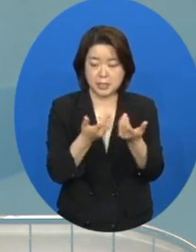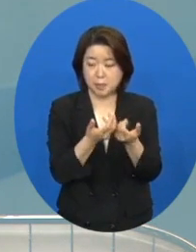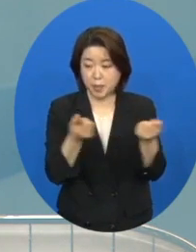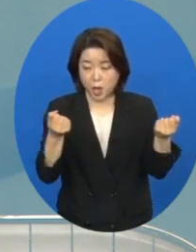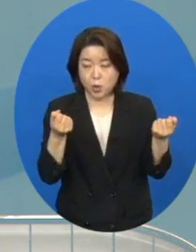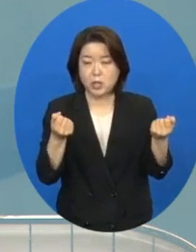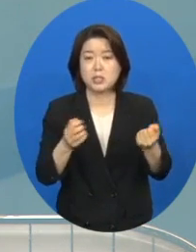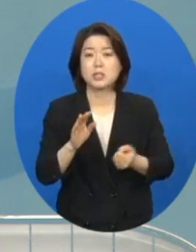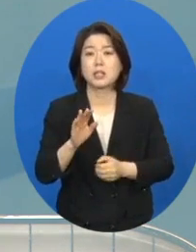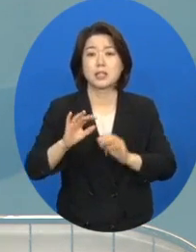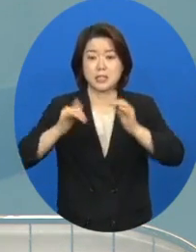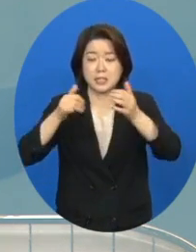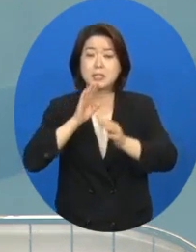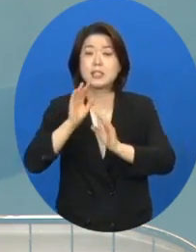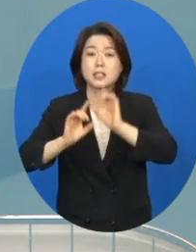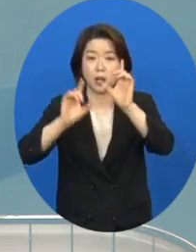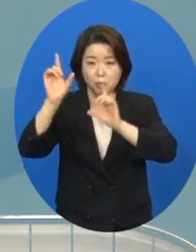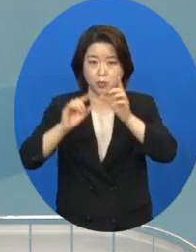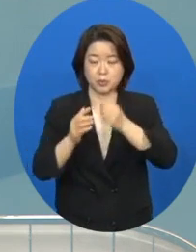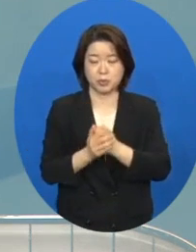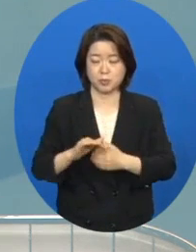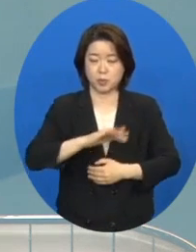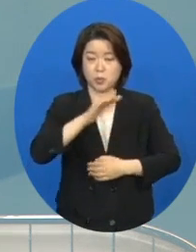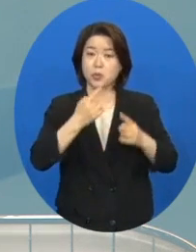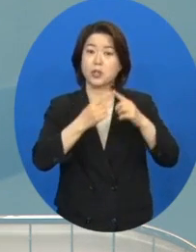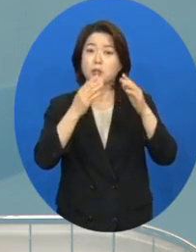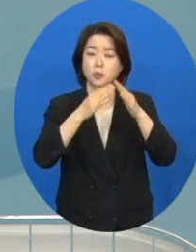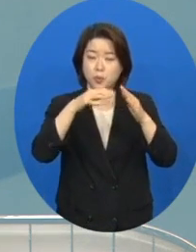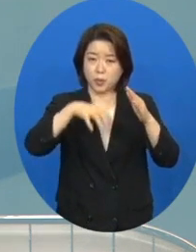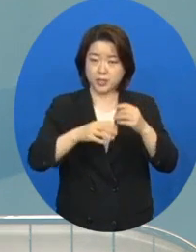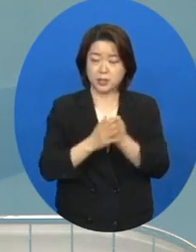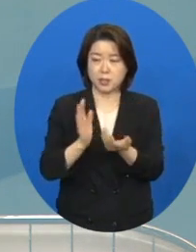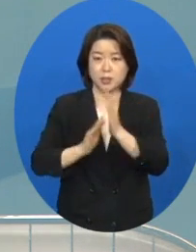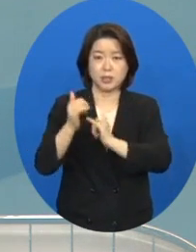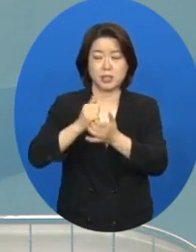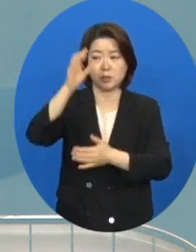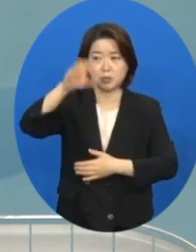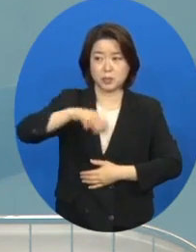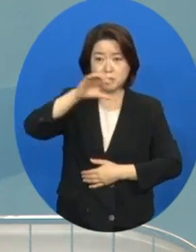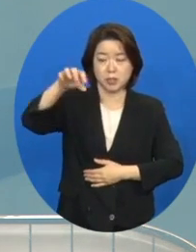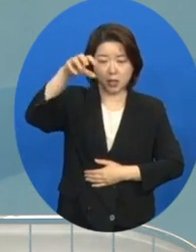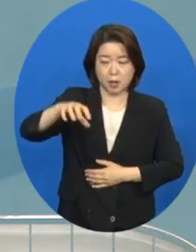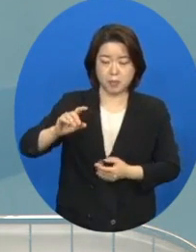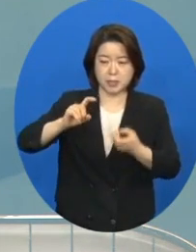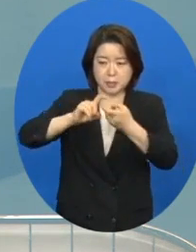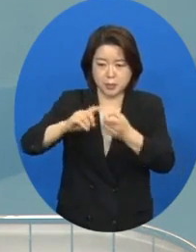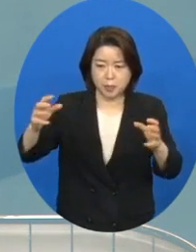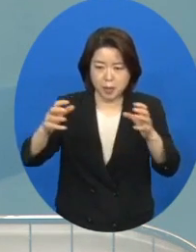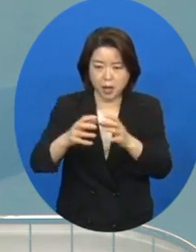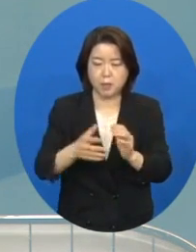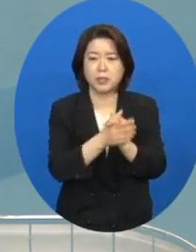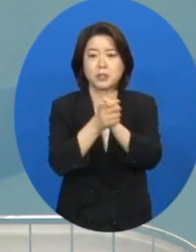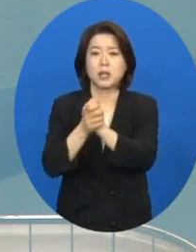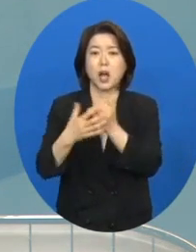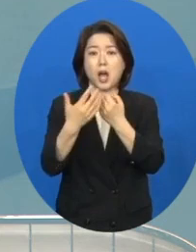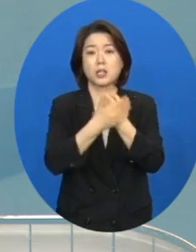것이 현실인데, 이 교회에서 예수님의 십자가 앞에서 연합하는 은혜가